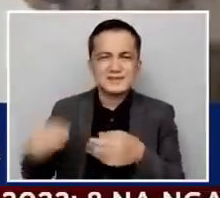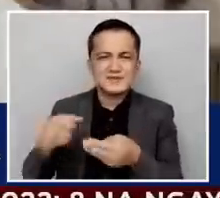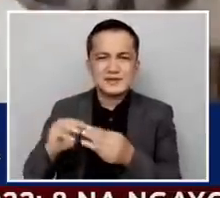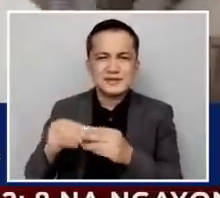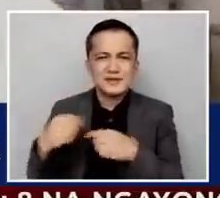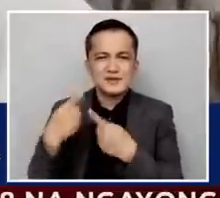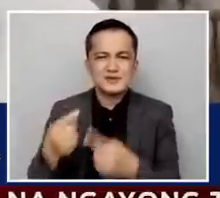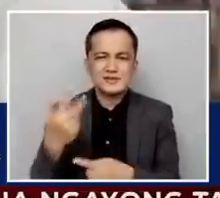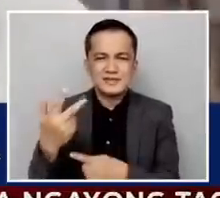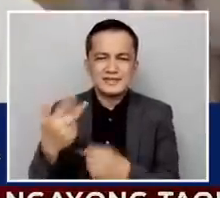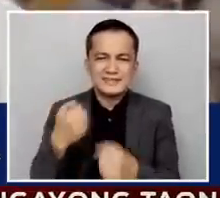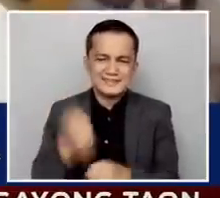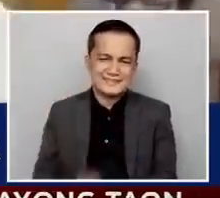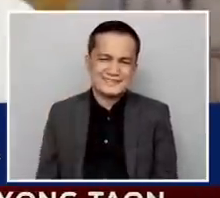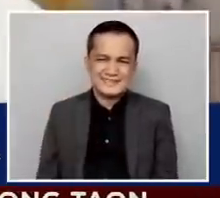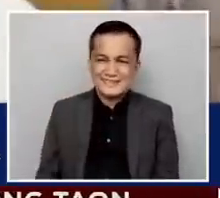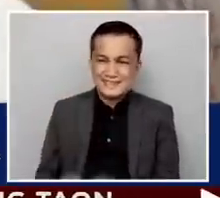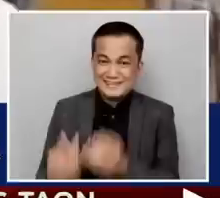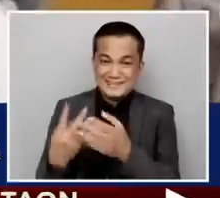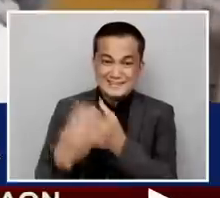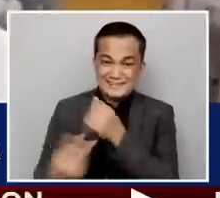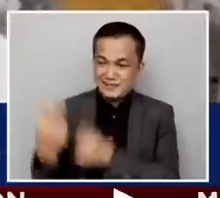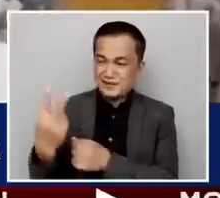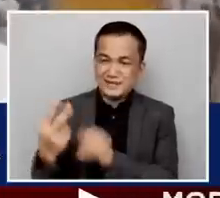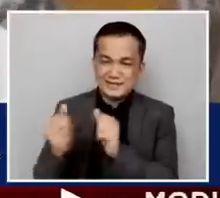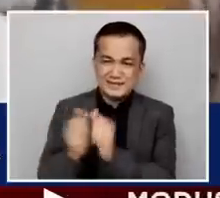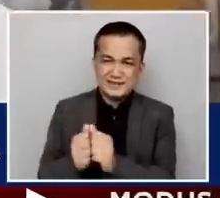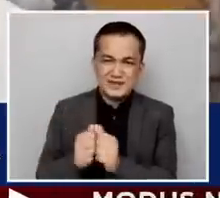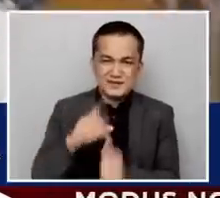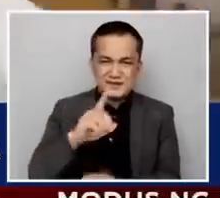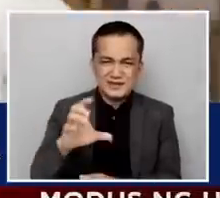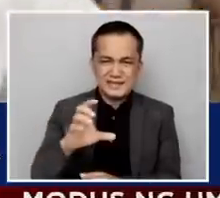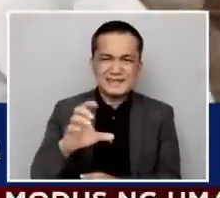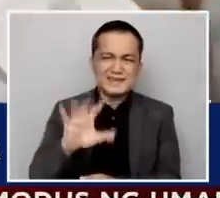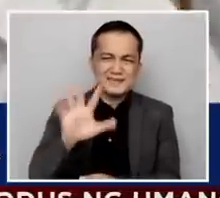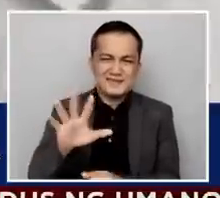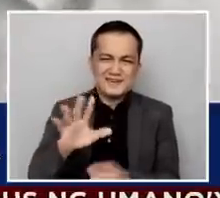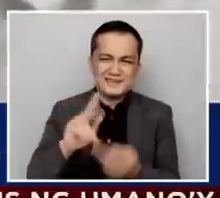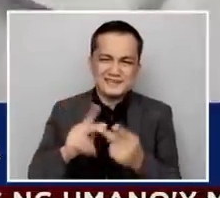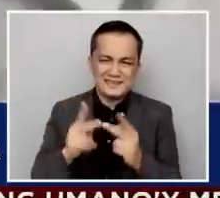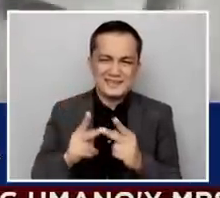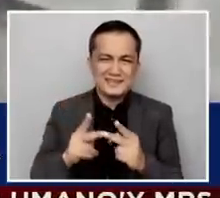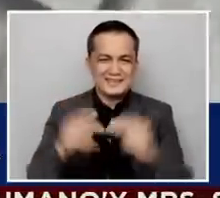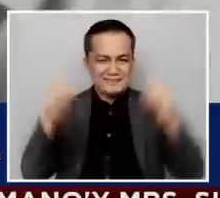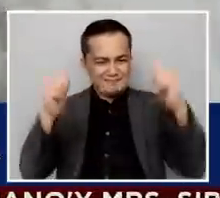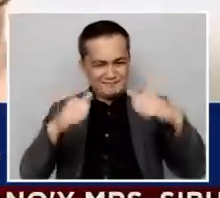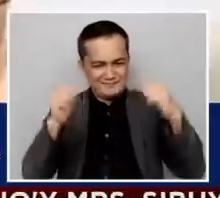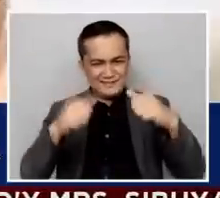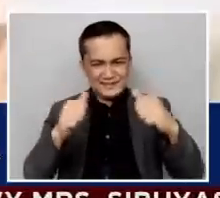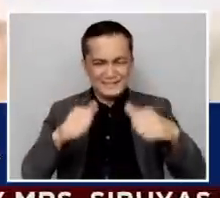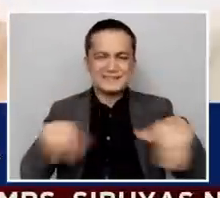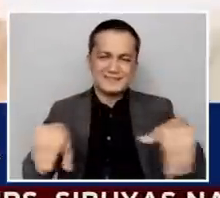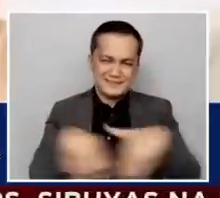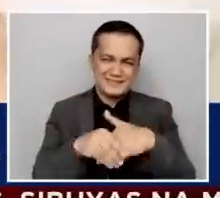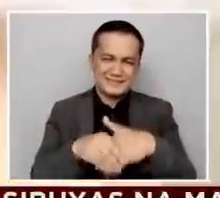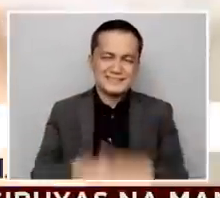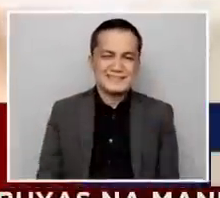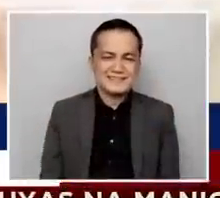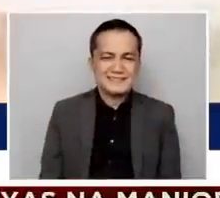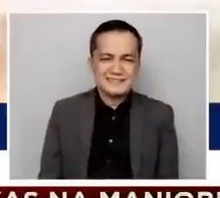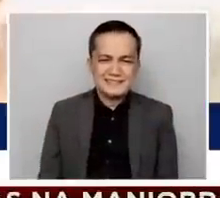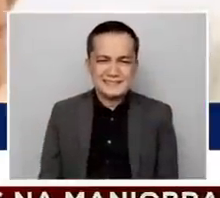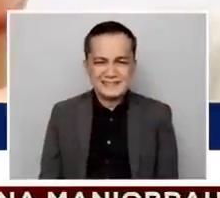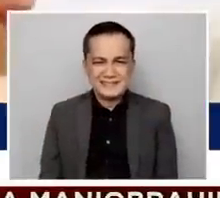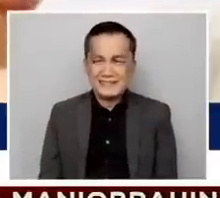taon. Kabilang sila sa 105 na pares na nagpalitan ng I do sa mass wedding. Mahal ko siya